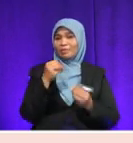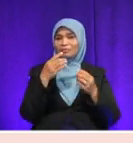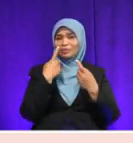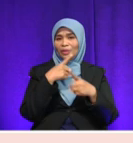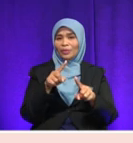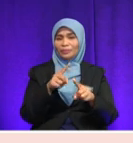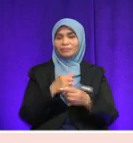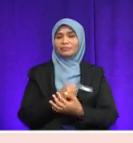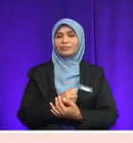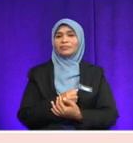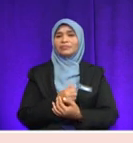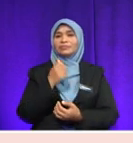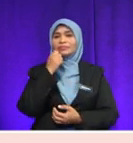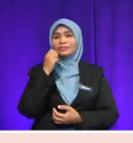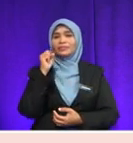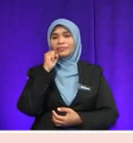Asikin